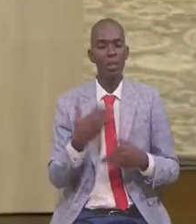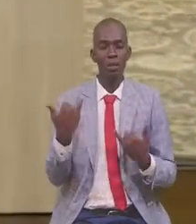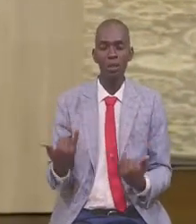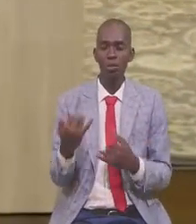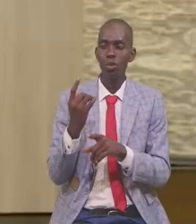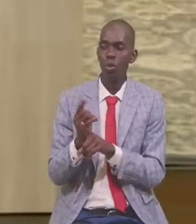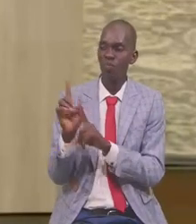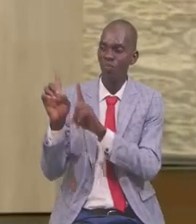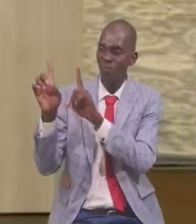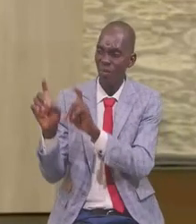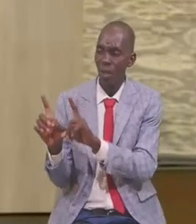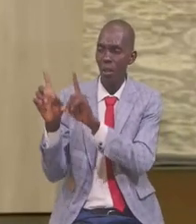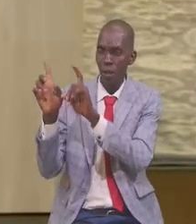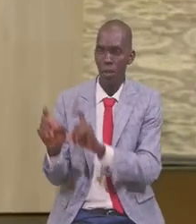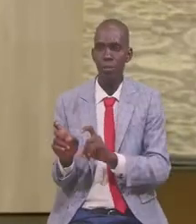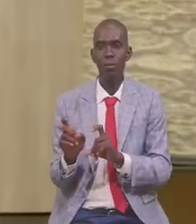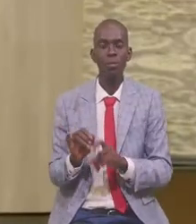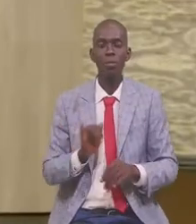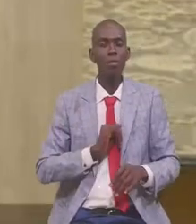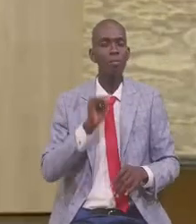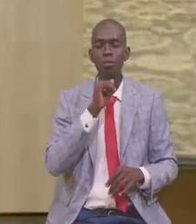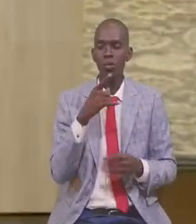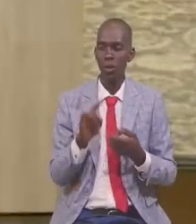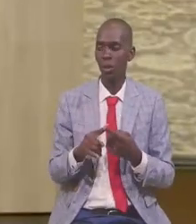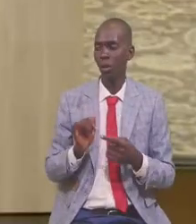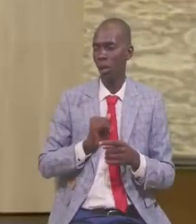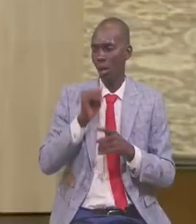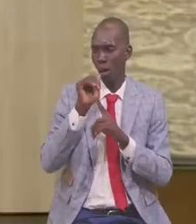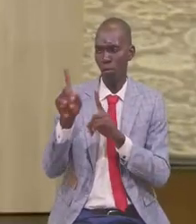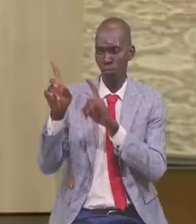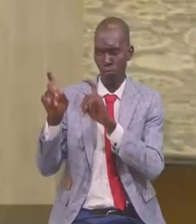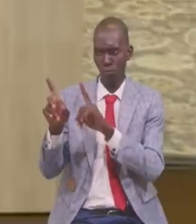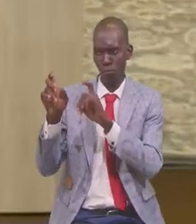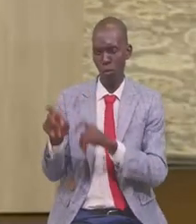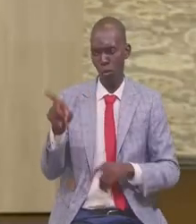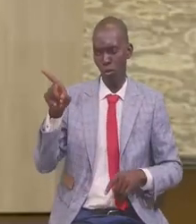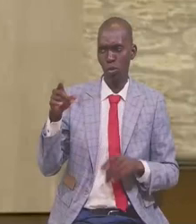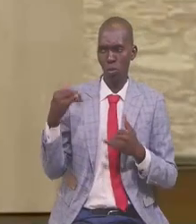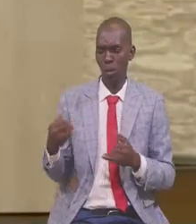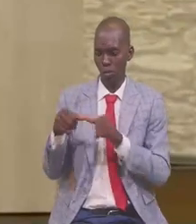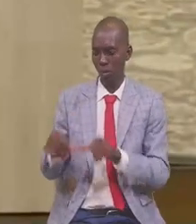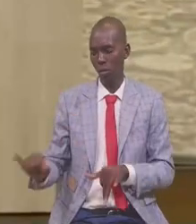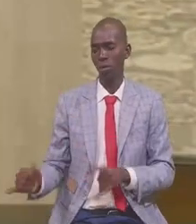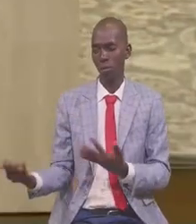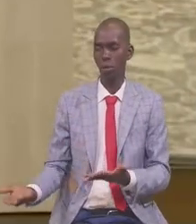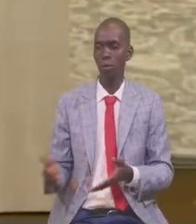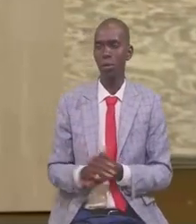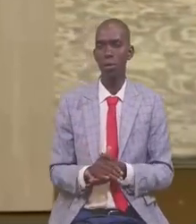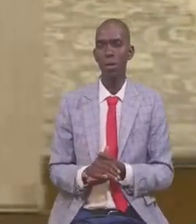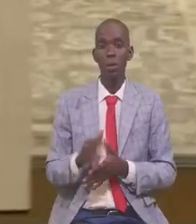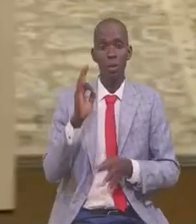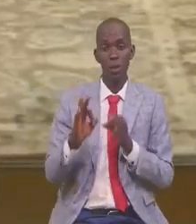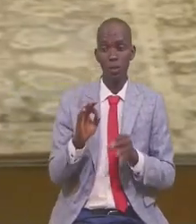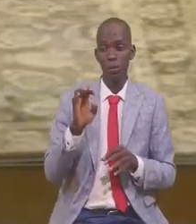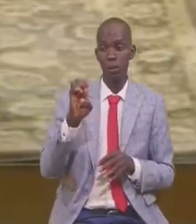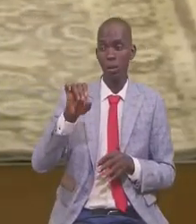vais pas dire Élie, Élisée, test. Reste là. Et si tu dis ça, tout le